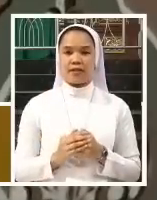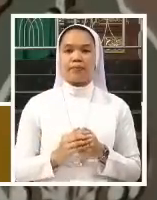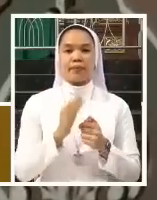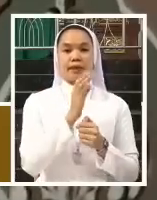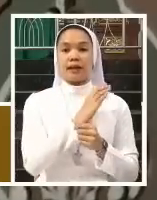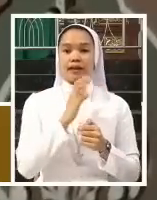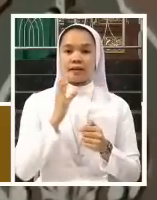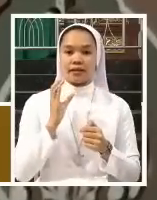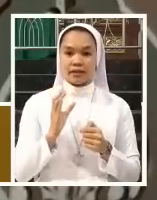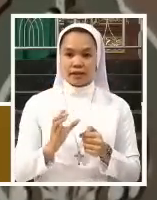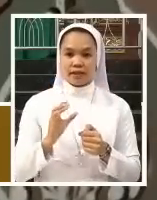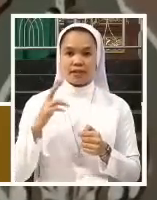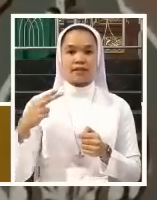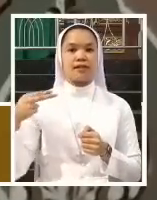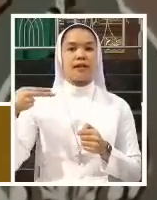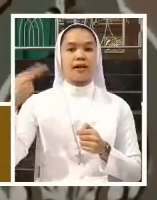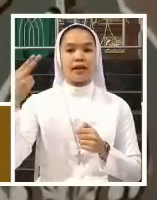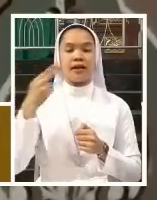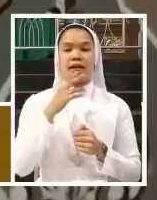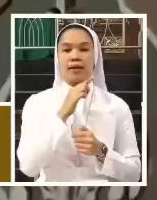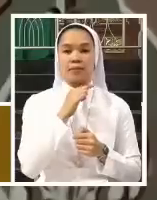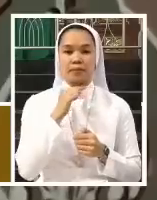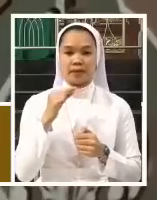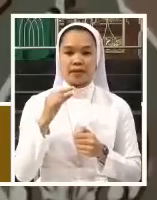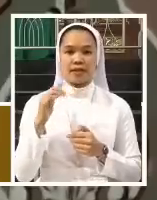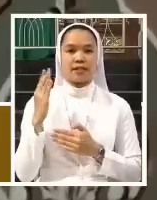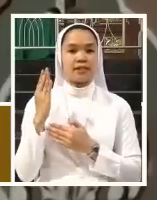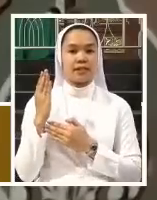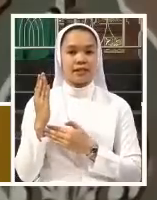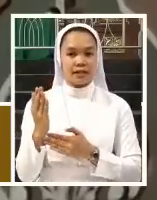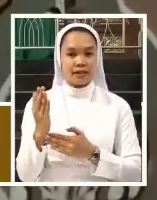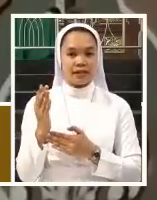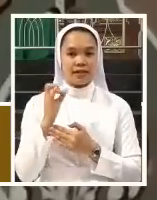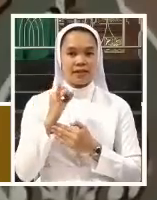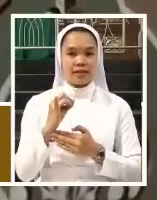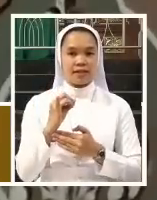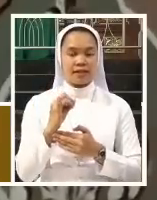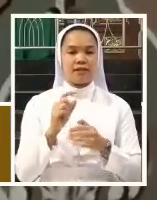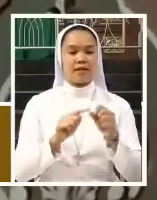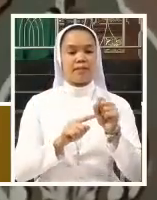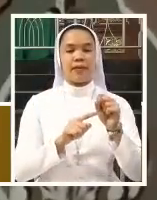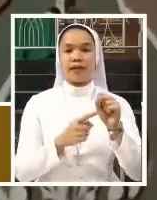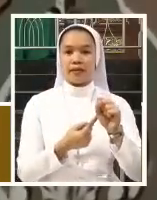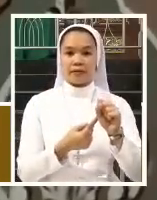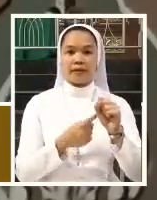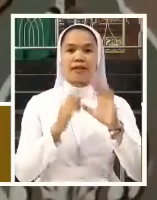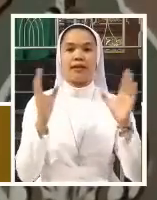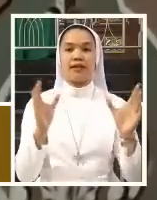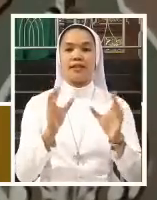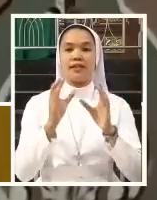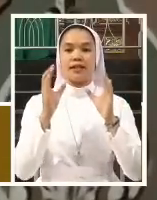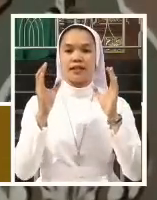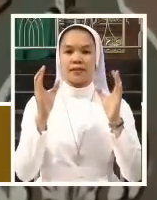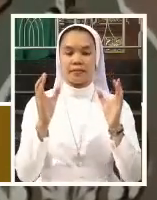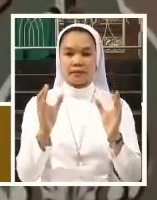Kristong halangkaw na padi, siya ang nag-eenot na nagseselebrar,